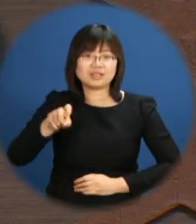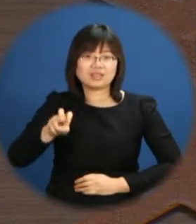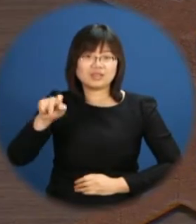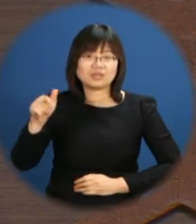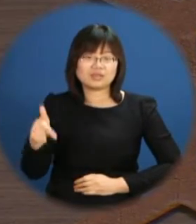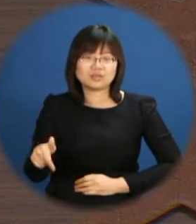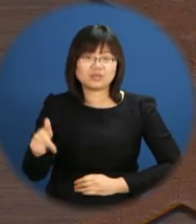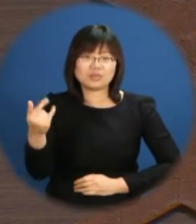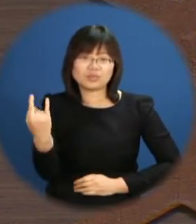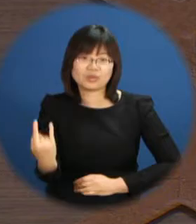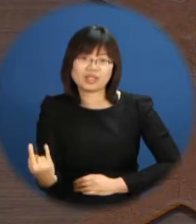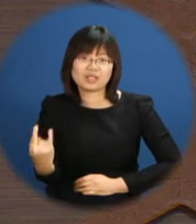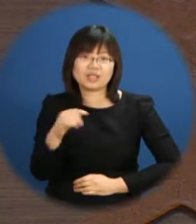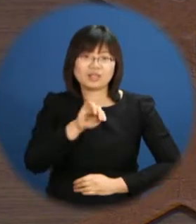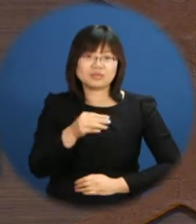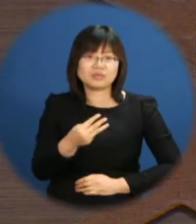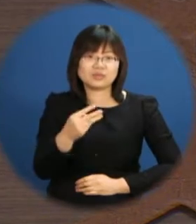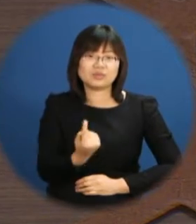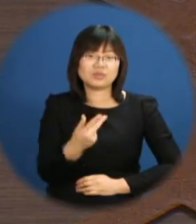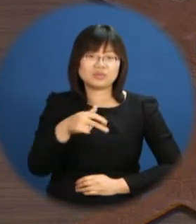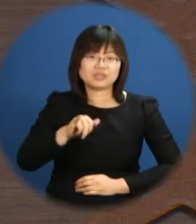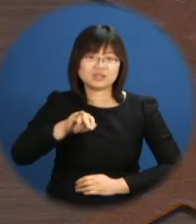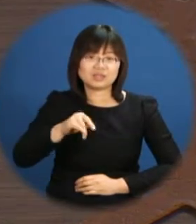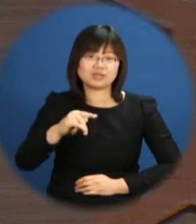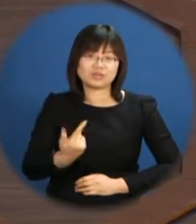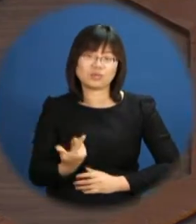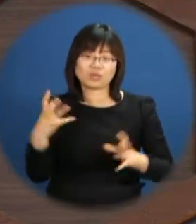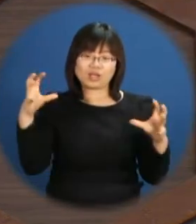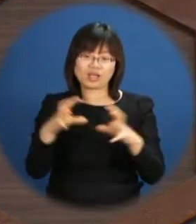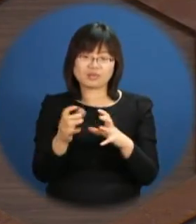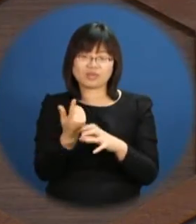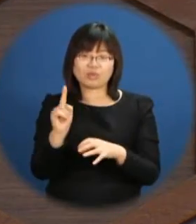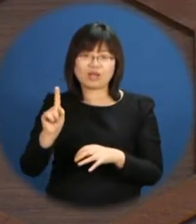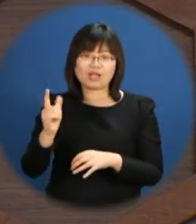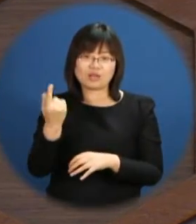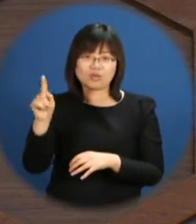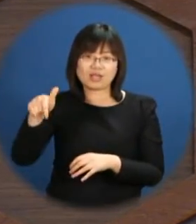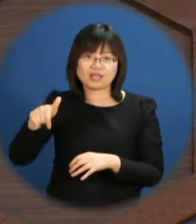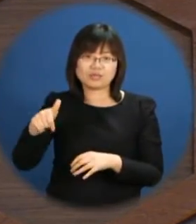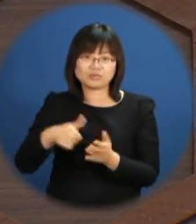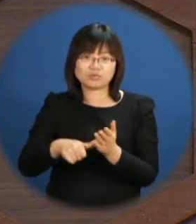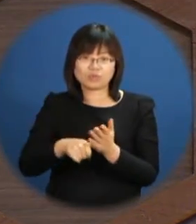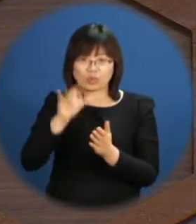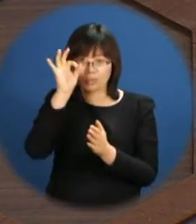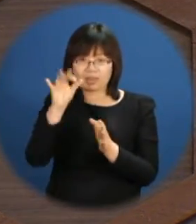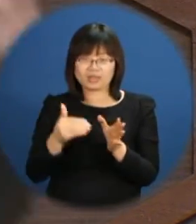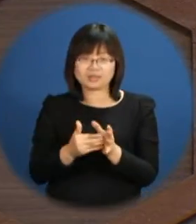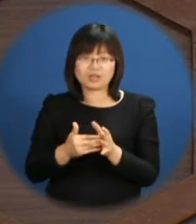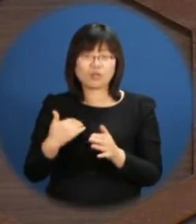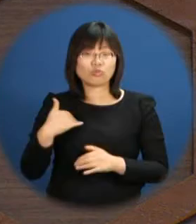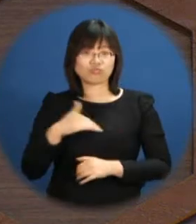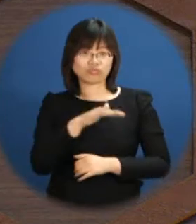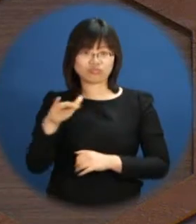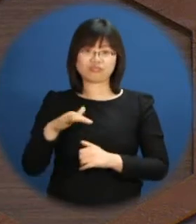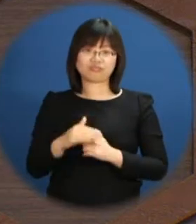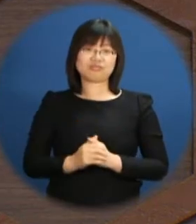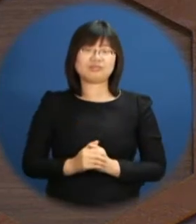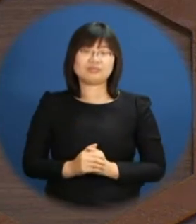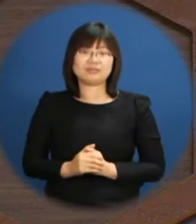금 석회와 클로젯 선이 합쳐진 화합물로 봤거든요 이 사람들은 우리는